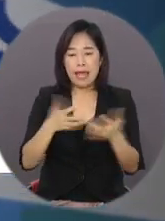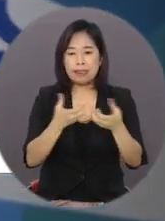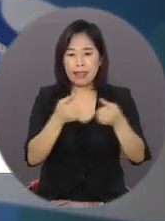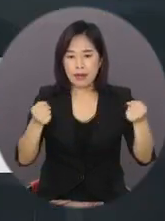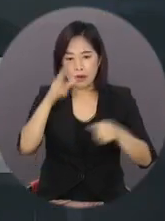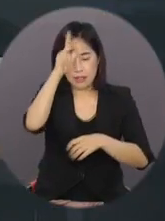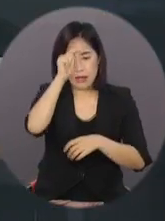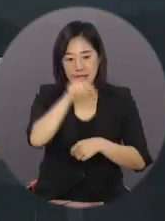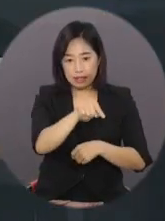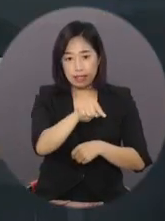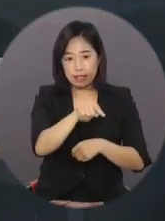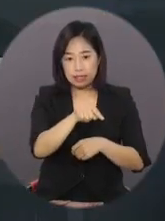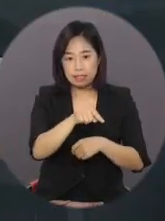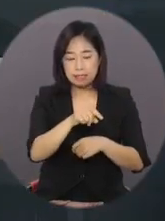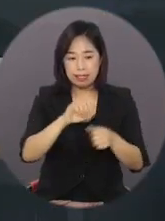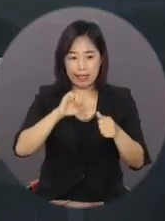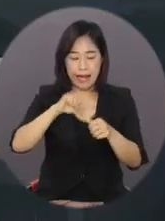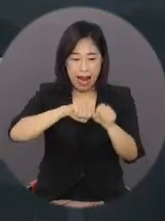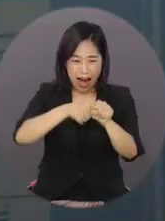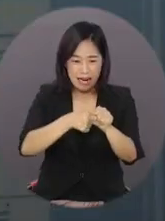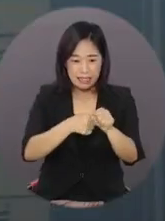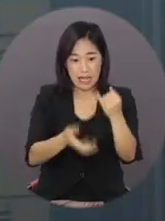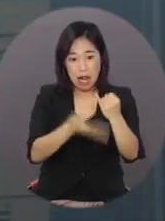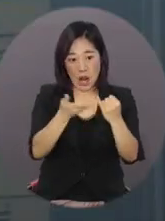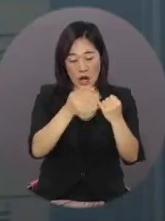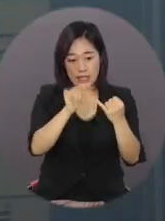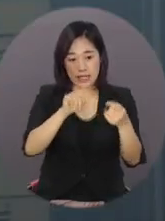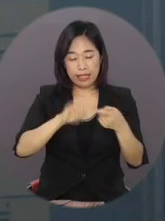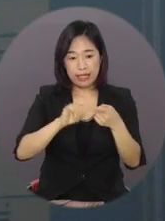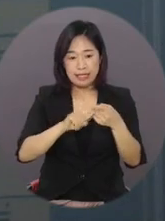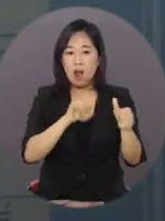별도로 경찰은 강제 성추행 혐의로 보좌진